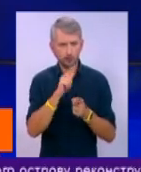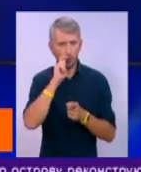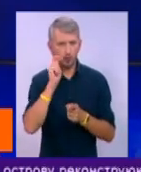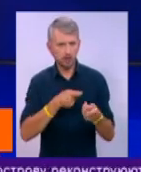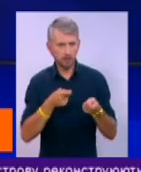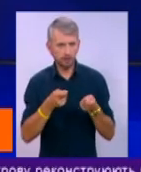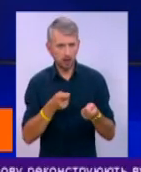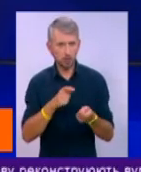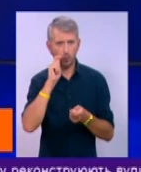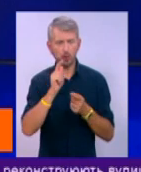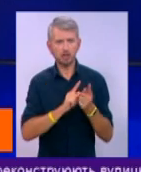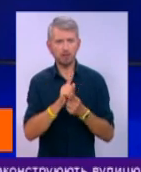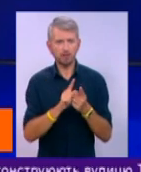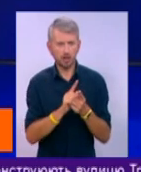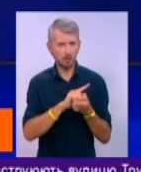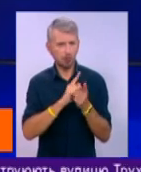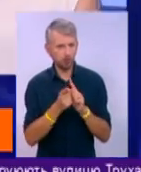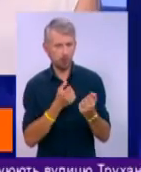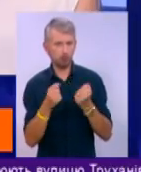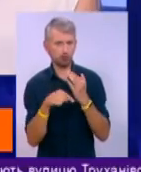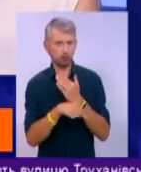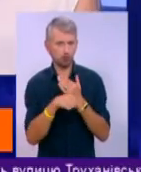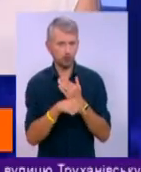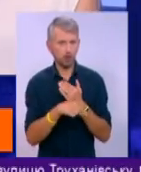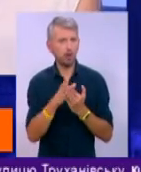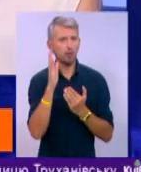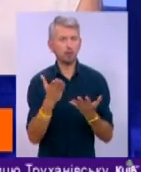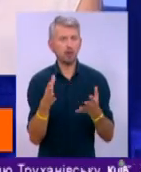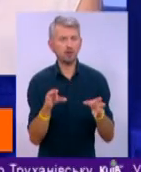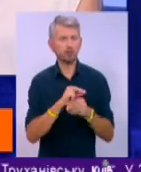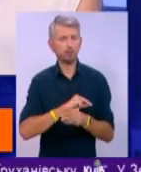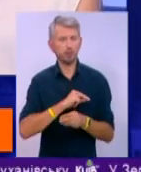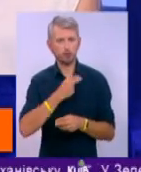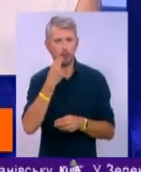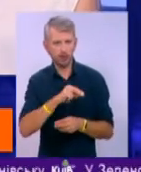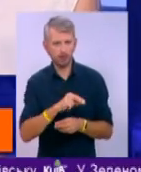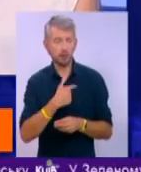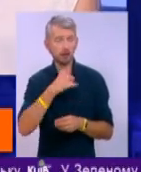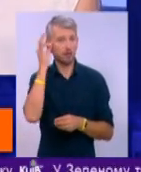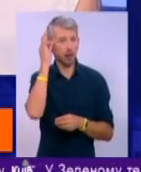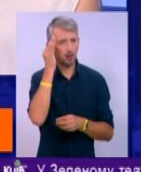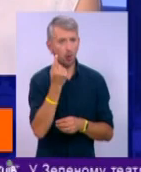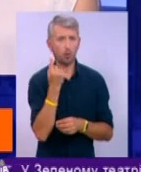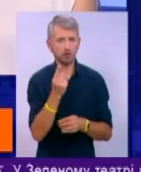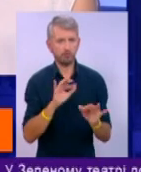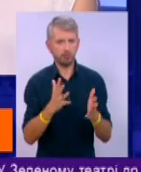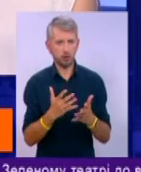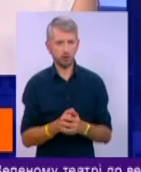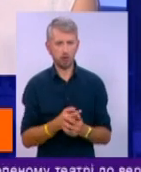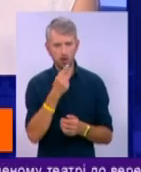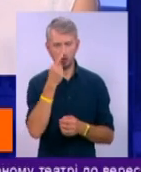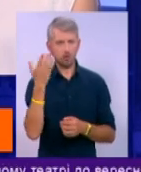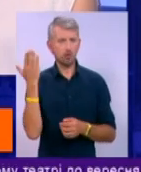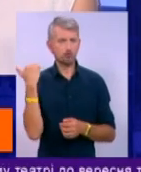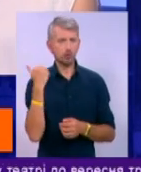українська влада поміняє свою переговорну позицію і відбудеться, я сподіваюся, якесь співробітництво ефективне. Тому що я нагадаю вам один випадок.